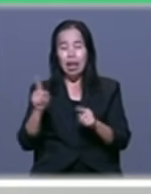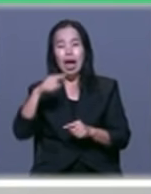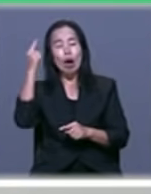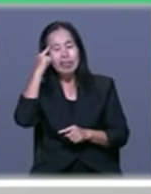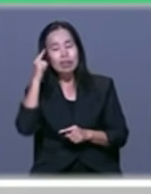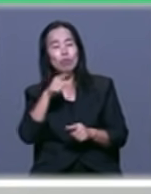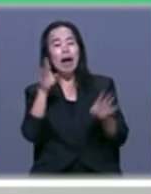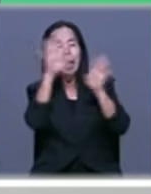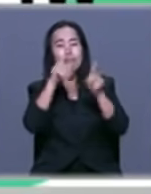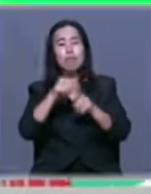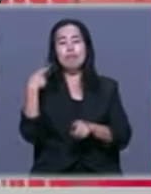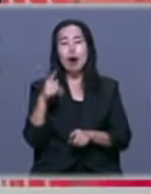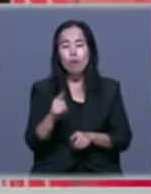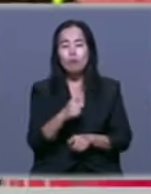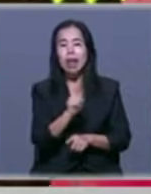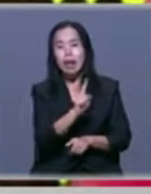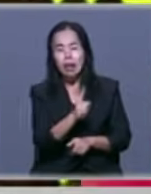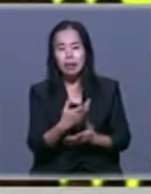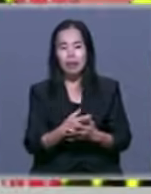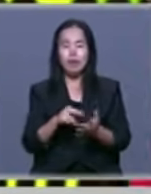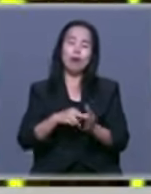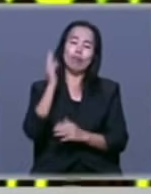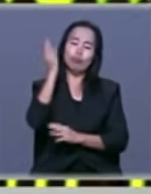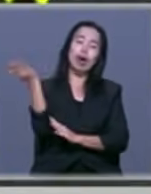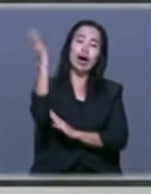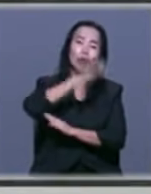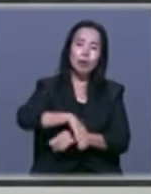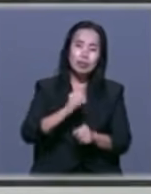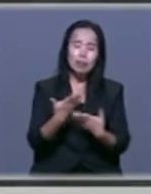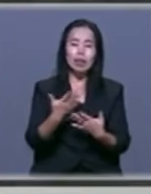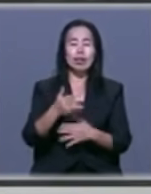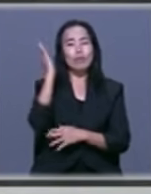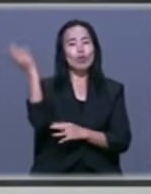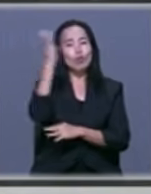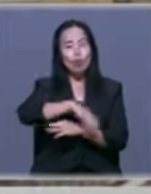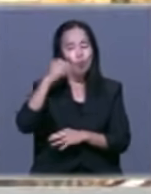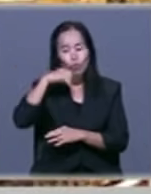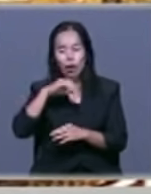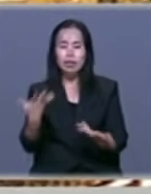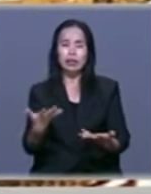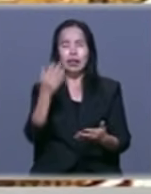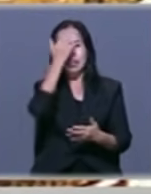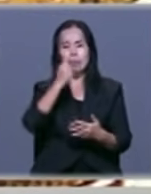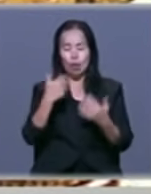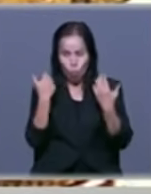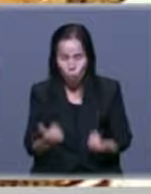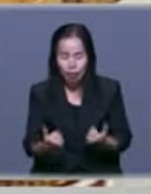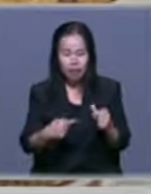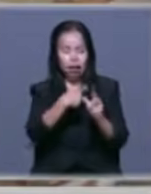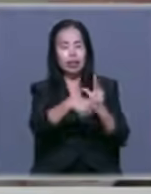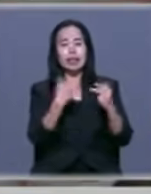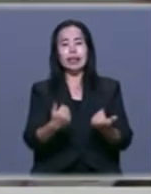ารณ์ตามปกติแบบนี้เราวิจารณ์กันทุกวันแหละฮ ะ เราวิจารณ์ทุกวันทำไมไม่โดนทำไมไปโดนวันที่วันนี ้ ก็ง